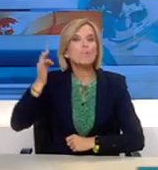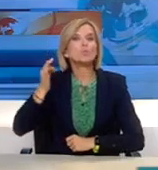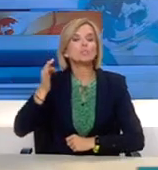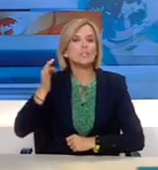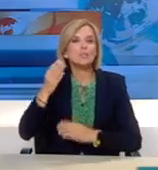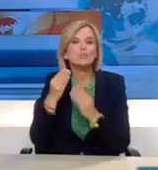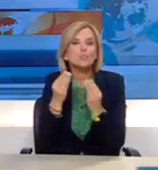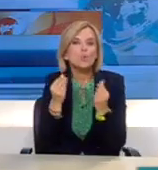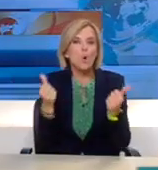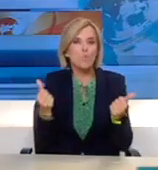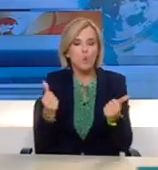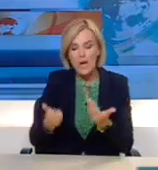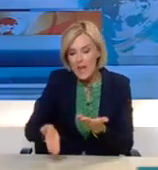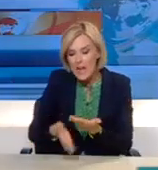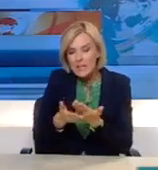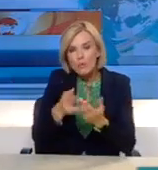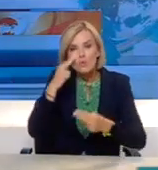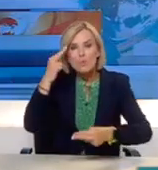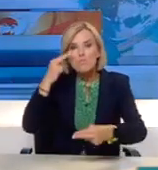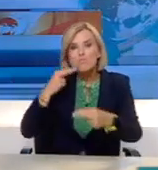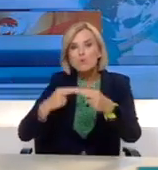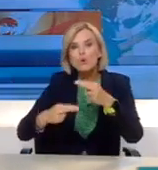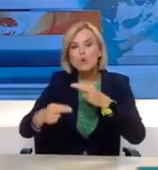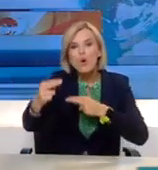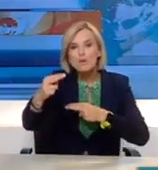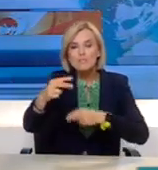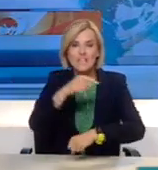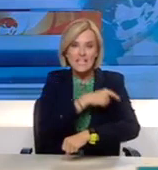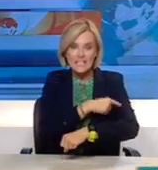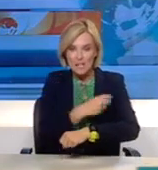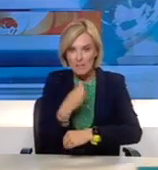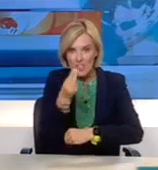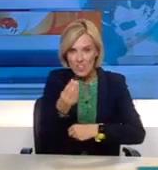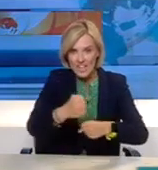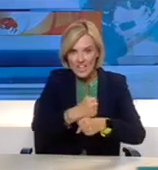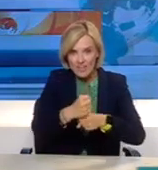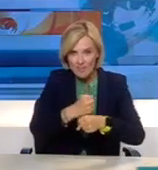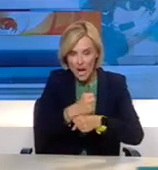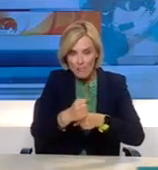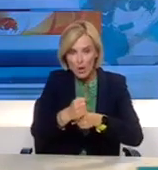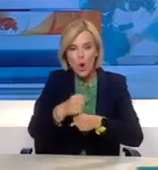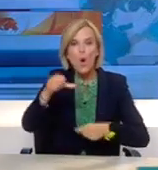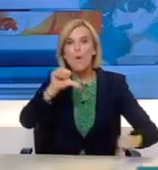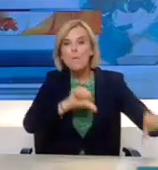νέφους να βοηθήσει στην πρόβλεψη της αλληλεπίδρασης της κάθε υποψήφιας θεραπευτικής ουσίας με την πρωτεΐνη στόχο του ιού.